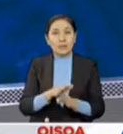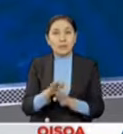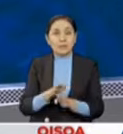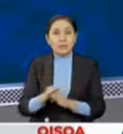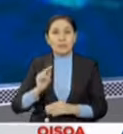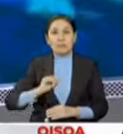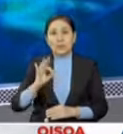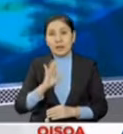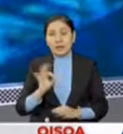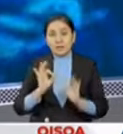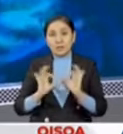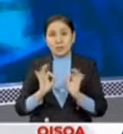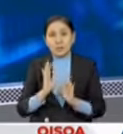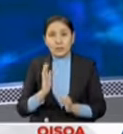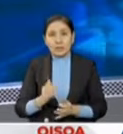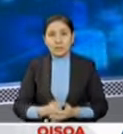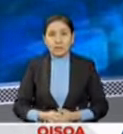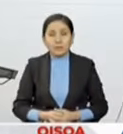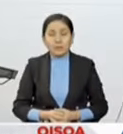oshirilgan ishlar xususida so'z yuritadi.